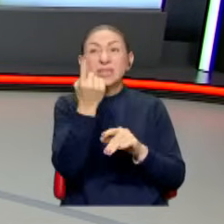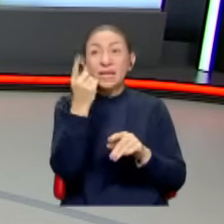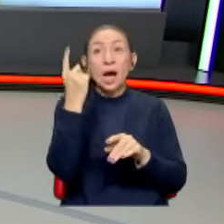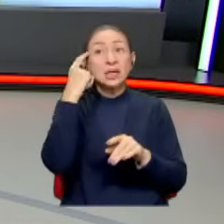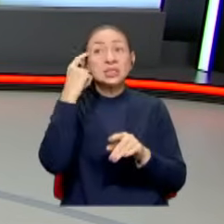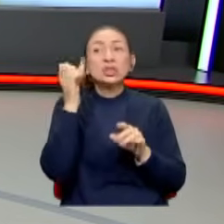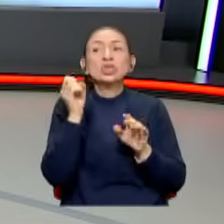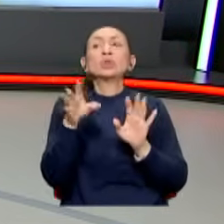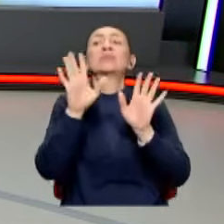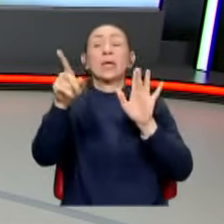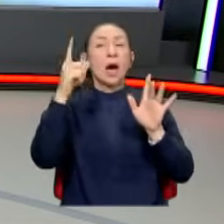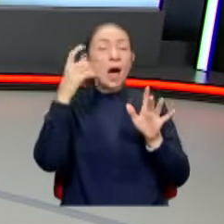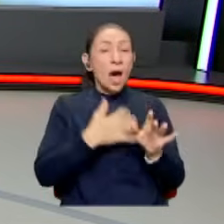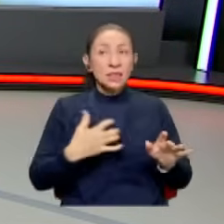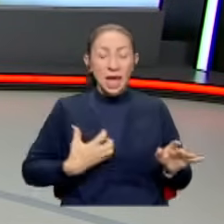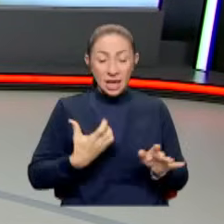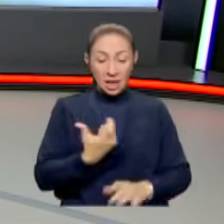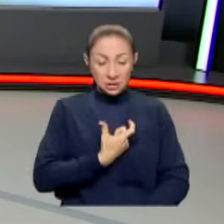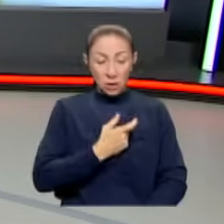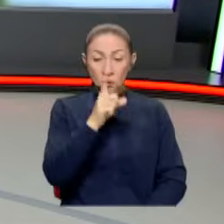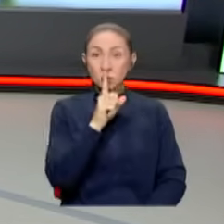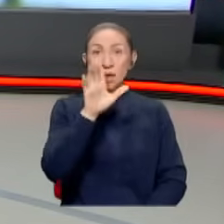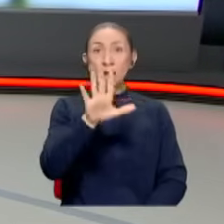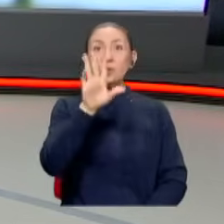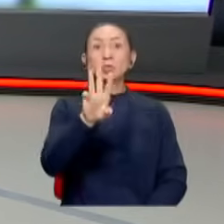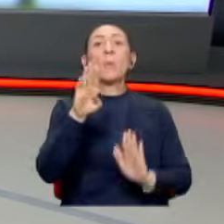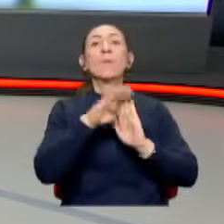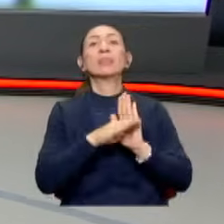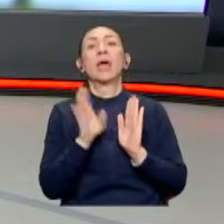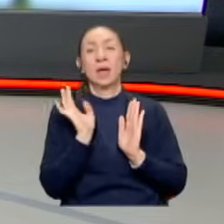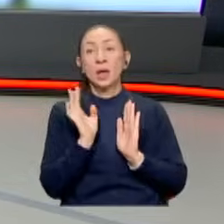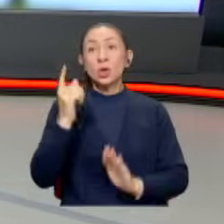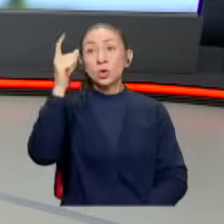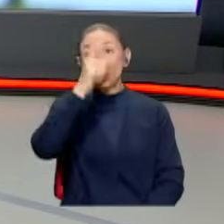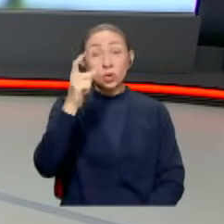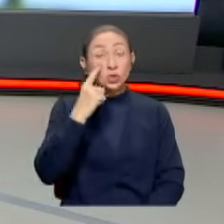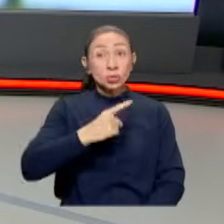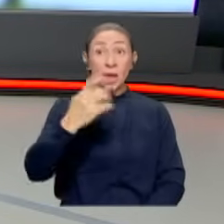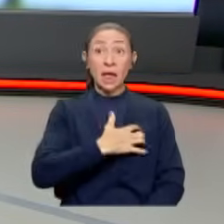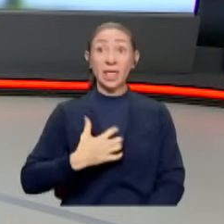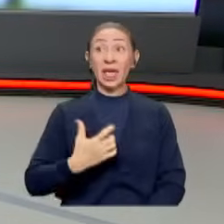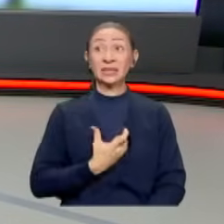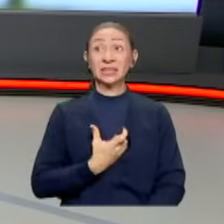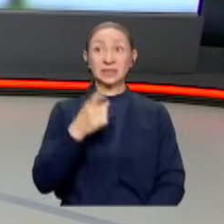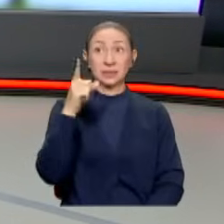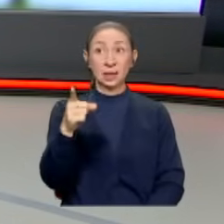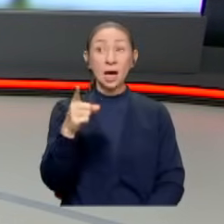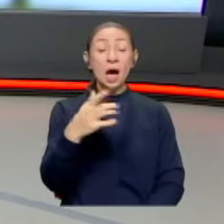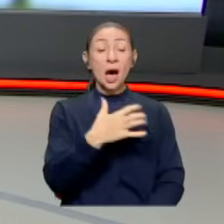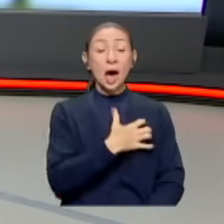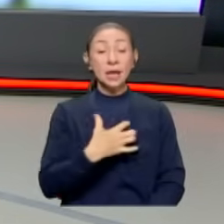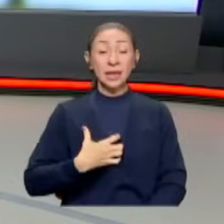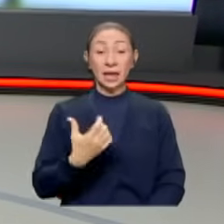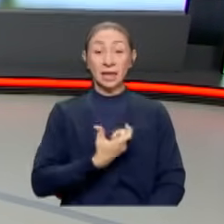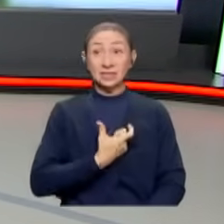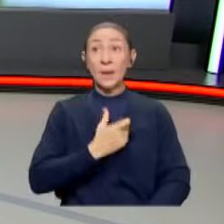aklınızdan çıkmasın anayasa 153 madde Türkiye Cumhuriyeti Anayasası